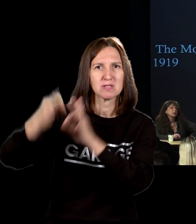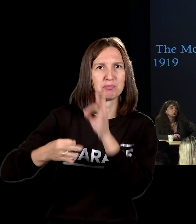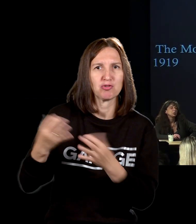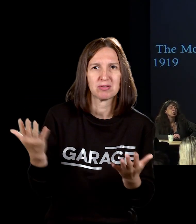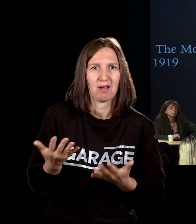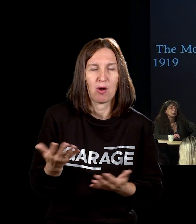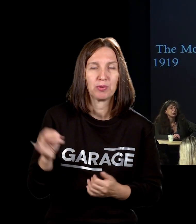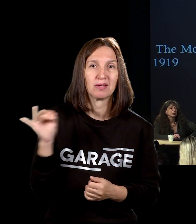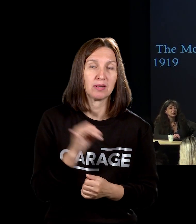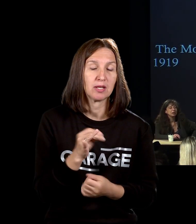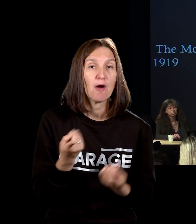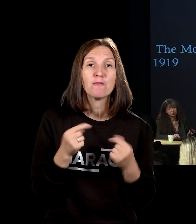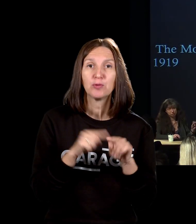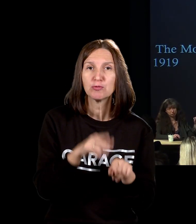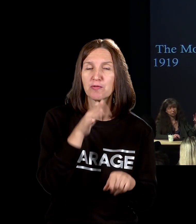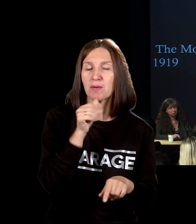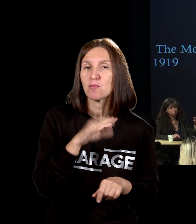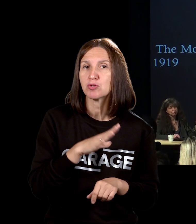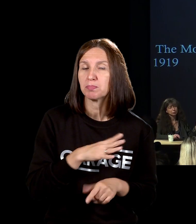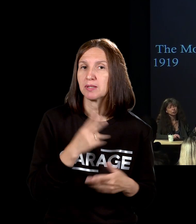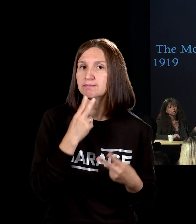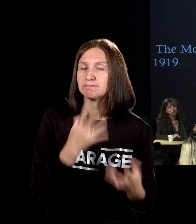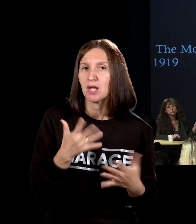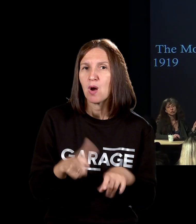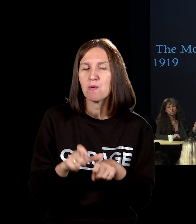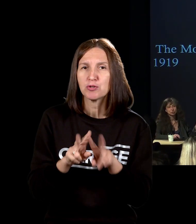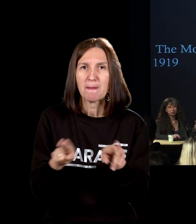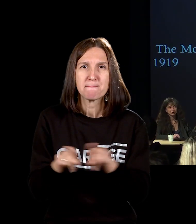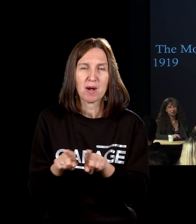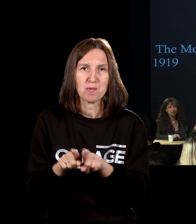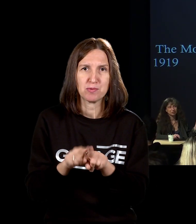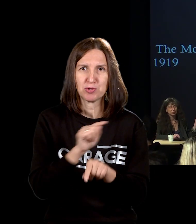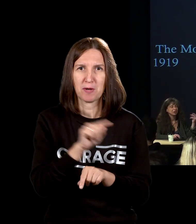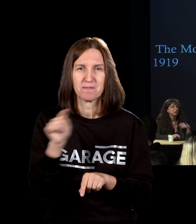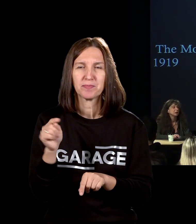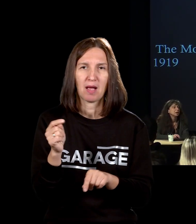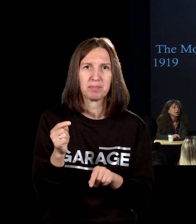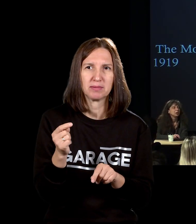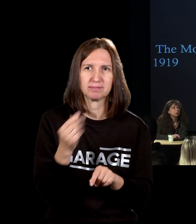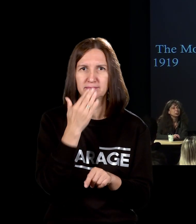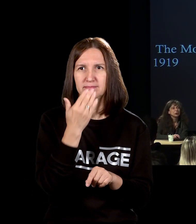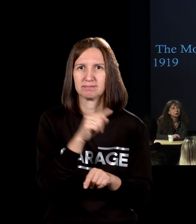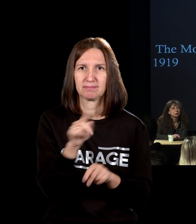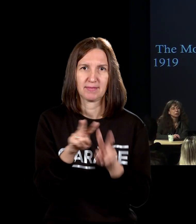может быть и отчетливым, и очень похожие работы, да, очень рядом сделанные.